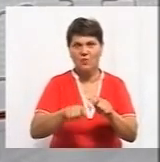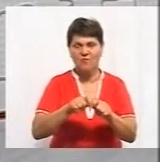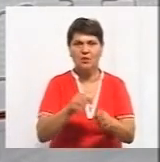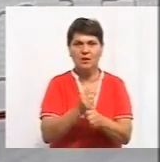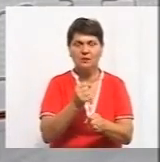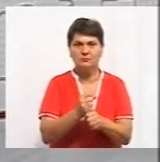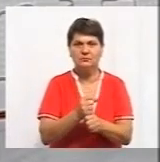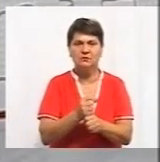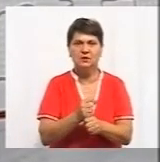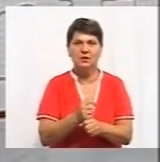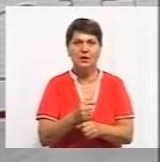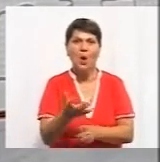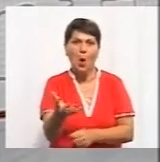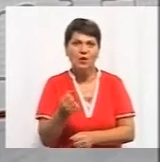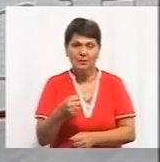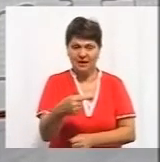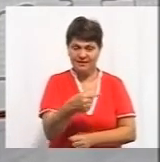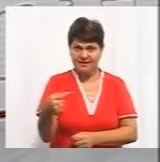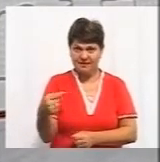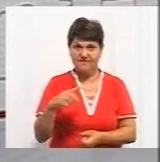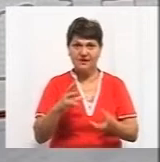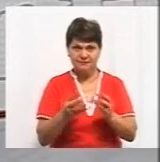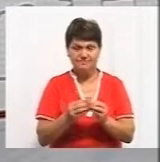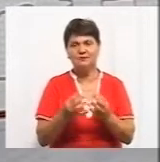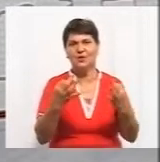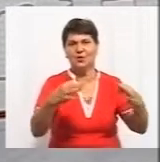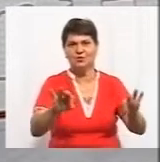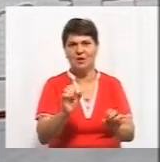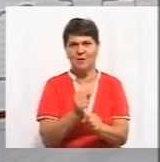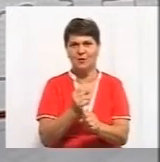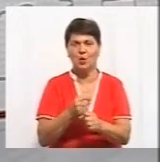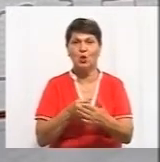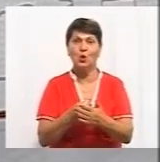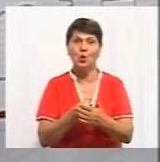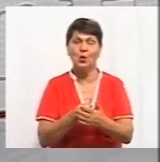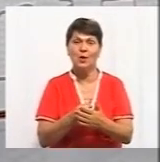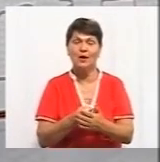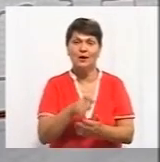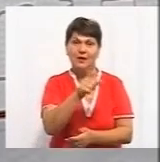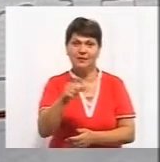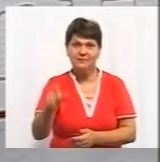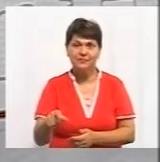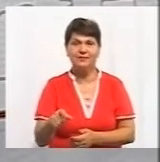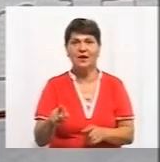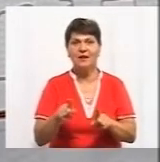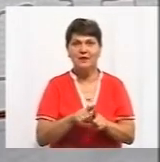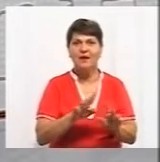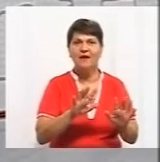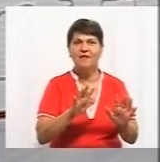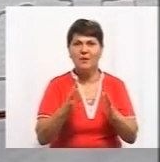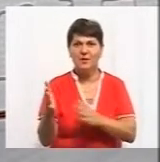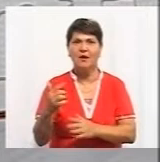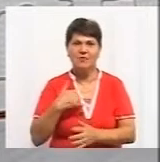І відповідно, отримавши вже негативні тести, ми тоді допускаємо людей до роботи. Таким чином, у нас було деякі випадки в декілька років,